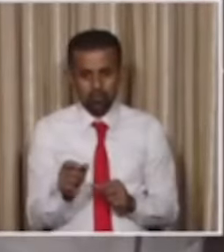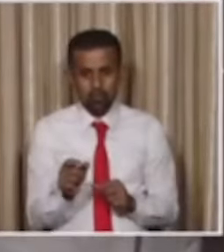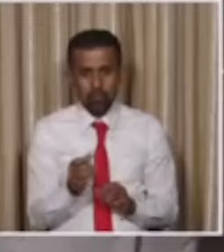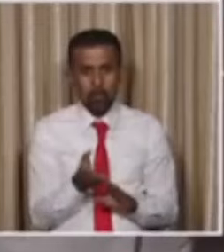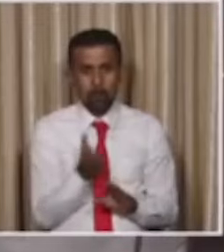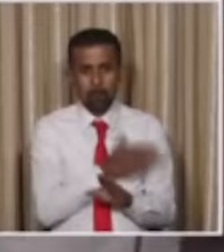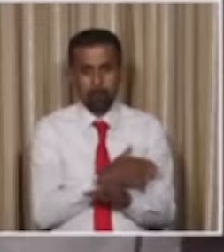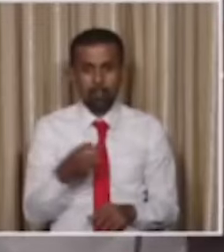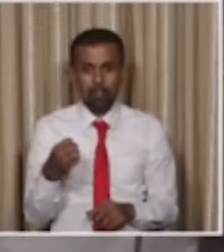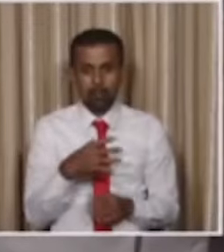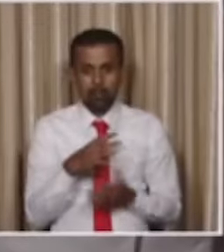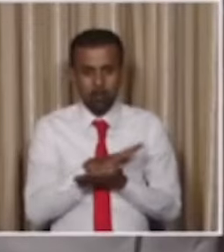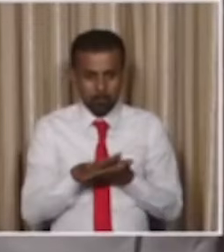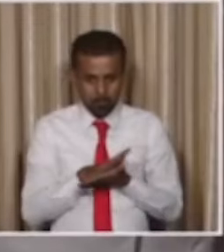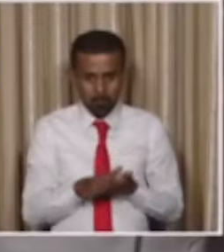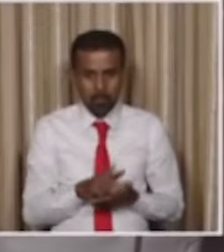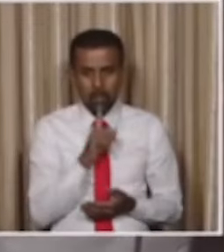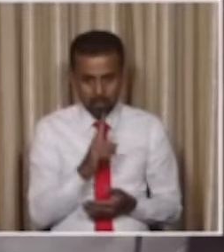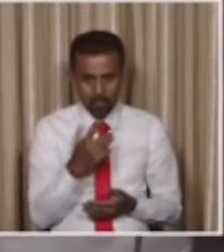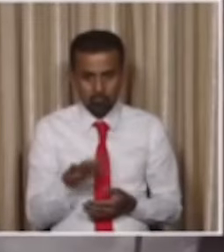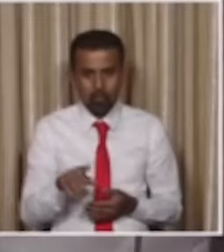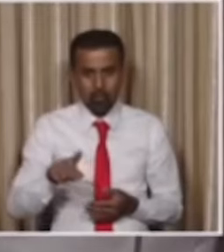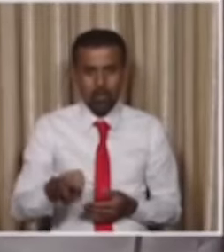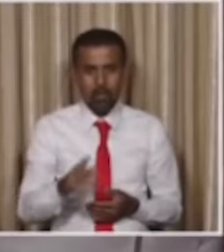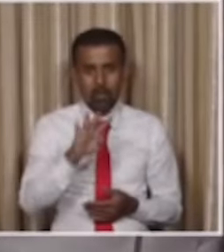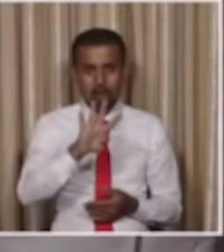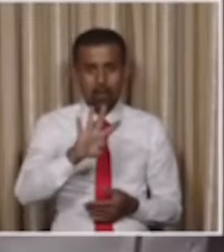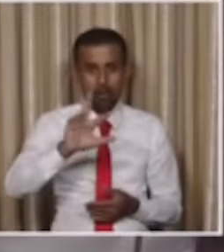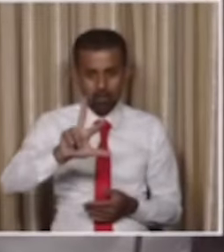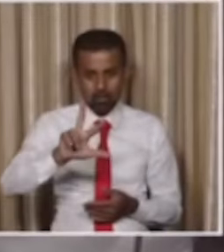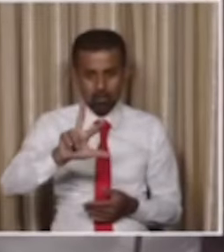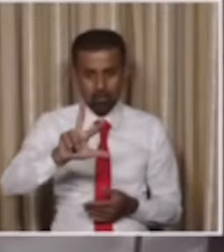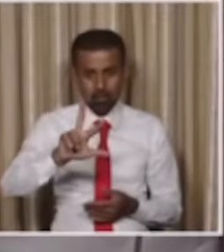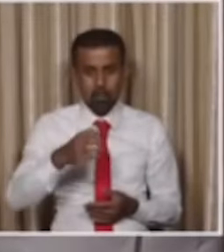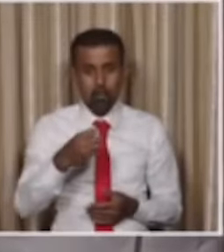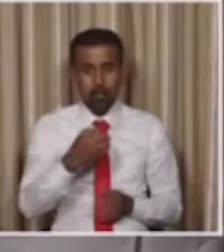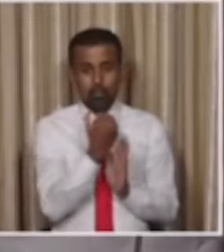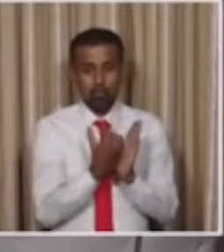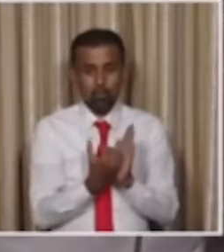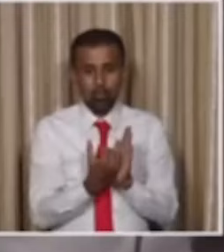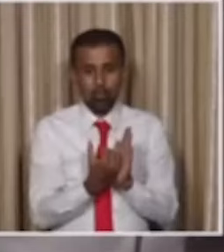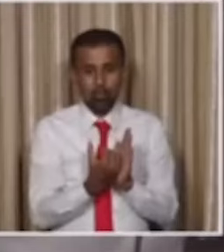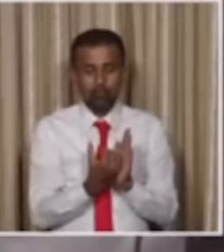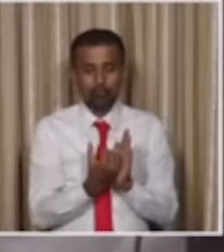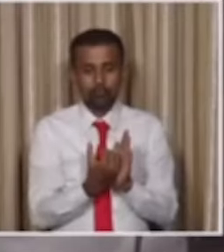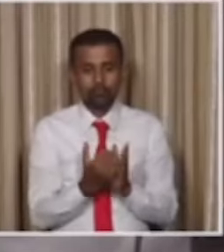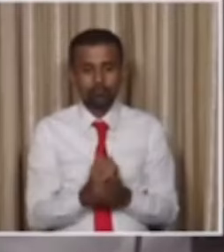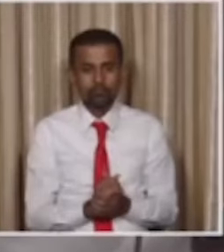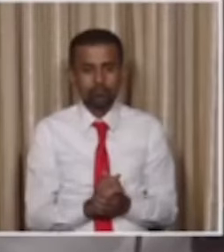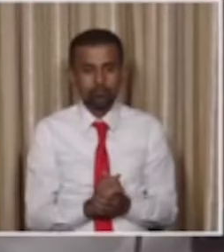පෙර දිනයකදී ඉතාම පැහැදිලිව සඳහන් කළා 148 ආණ්ඩුක්‍රම ව්‍යවස්ථාව this is the supreme law of the